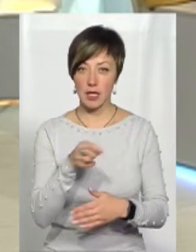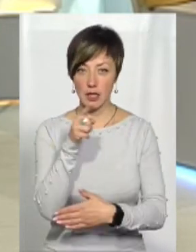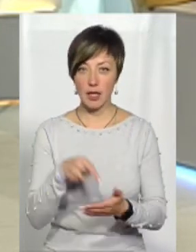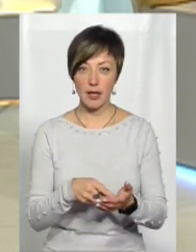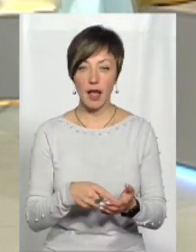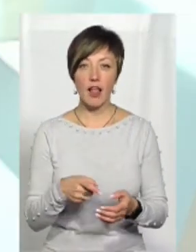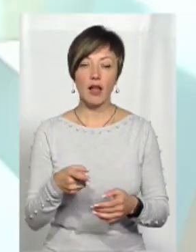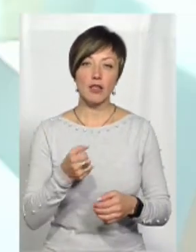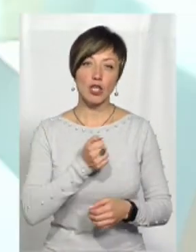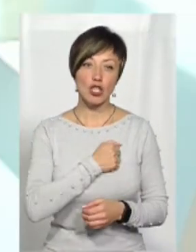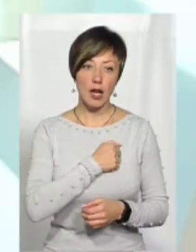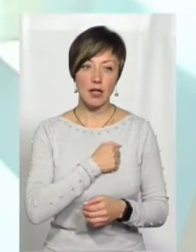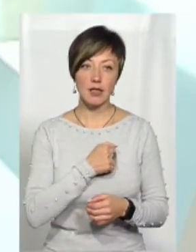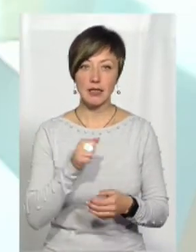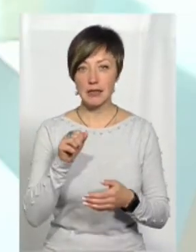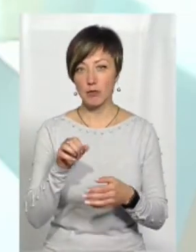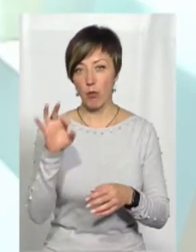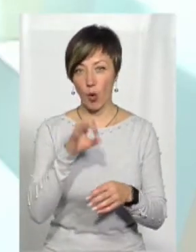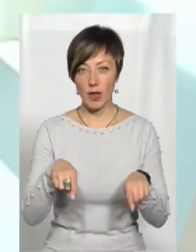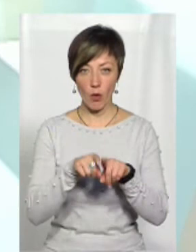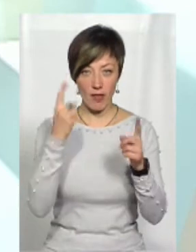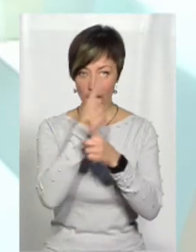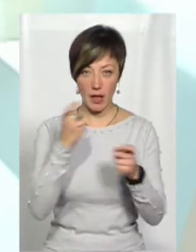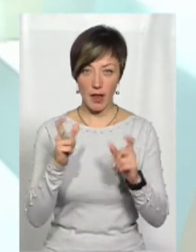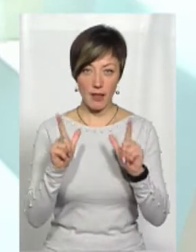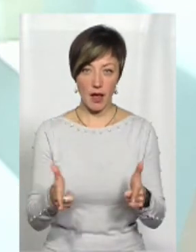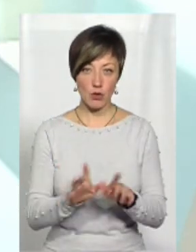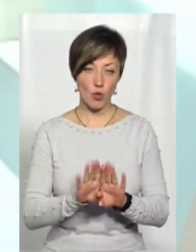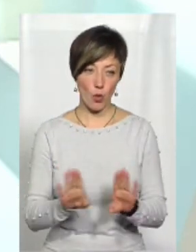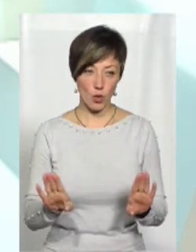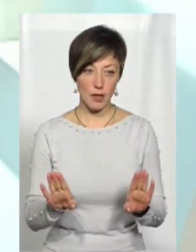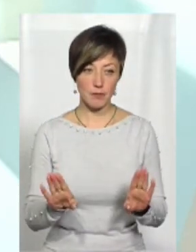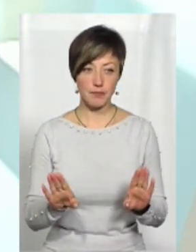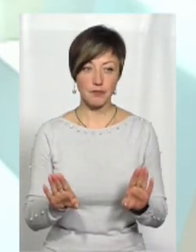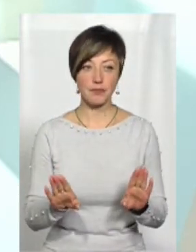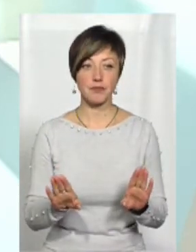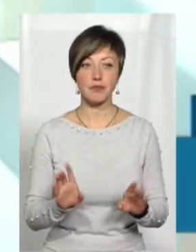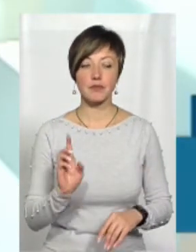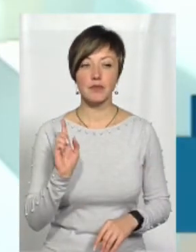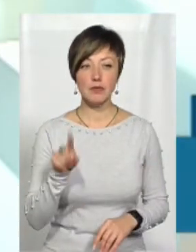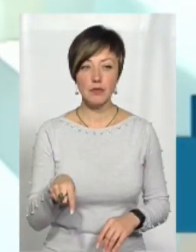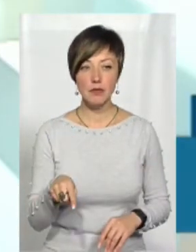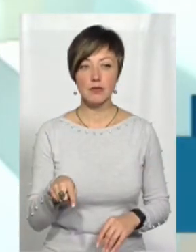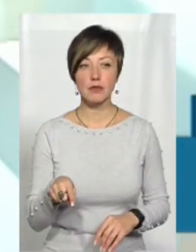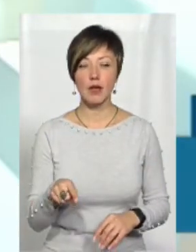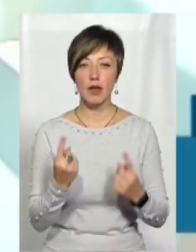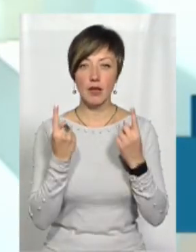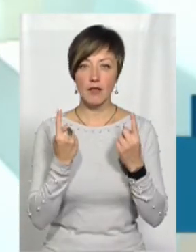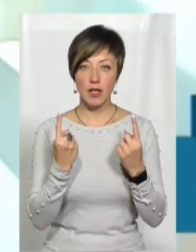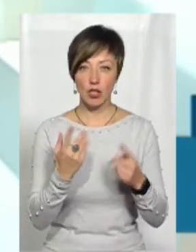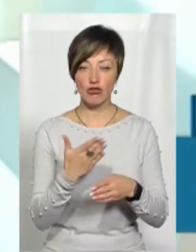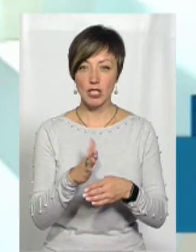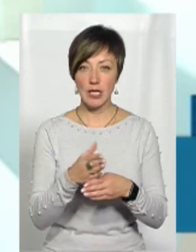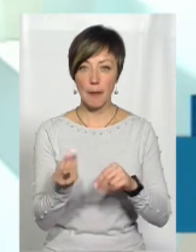жаль, з приводу такої інформації, я знаю, майже не згодна, оскільки значна частина